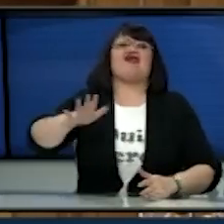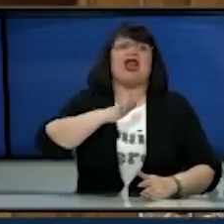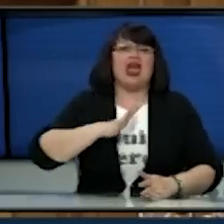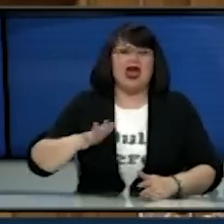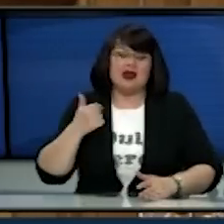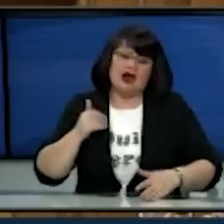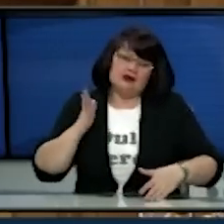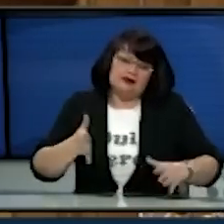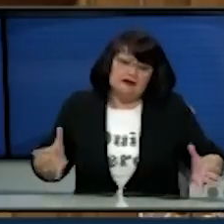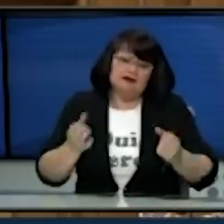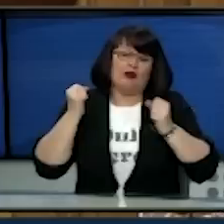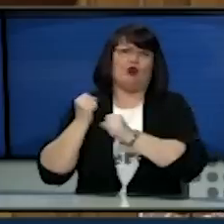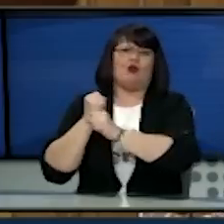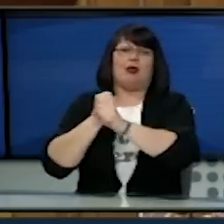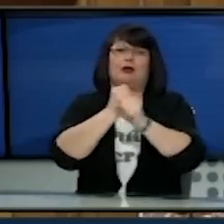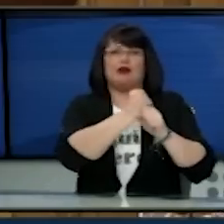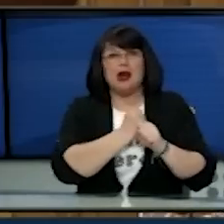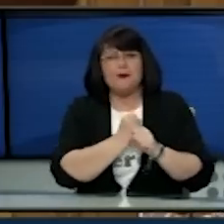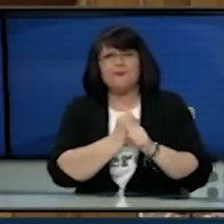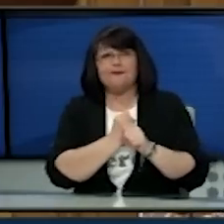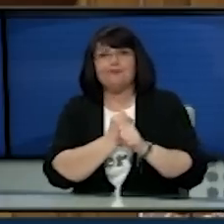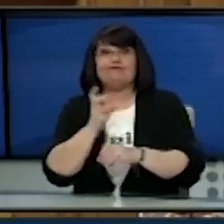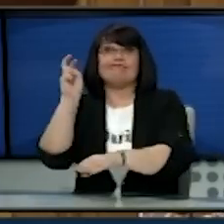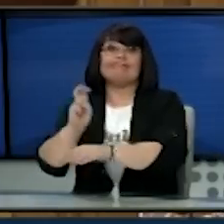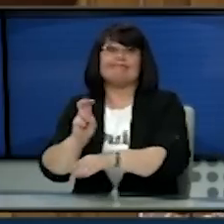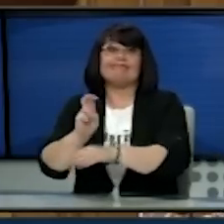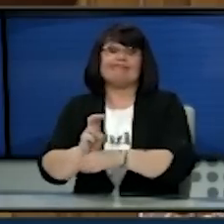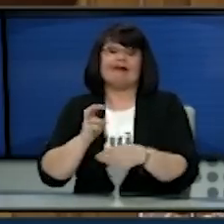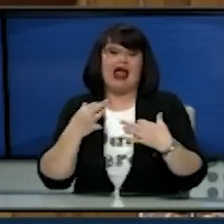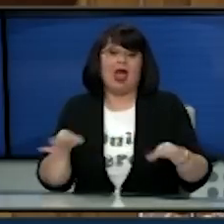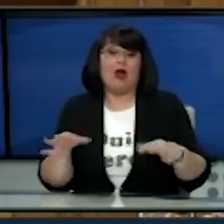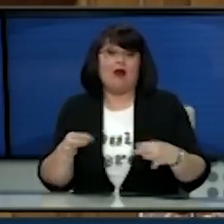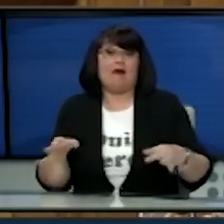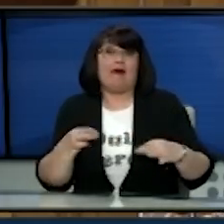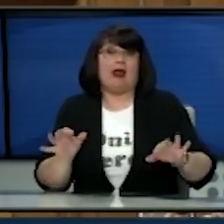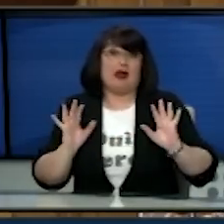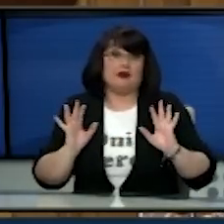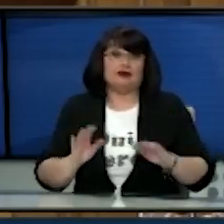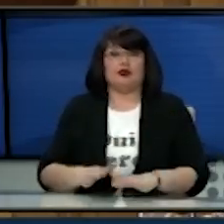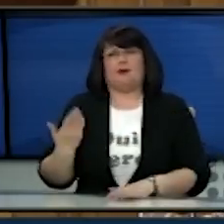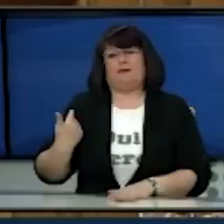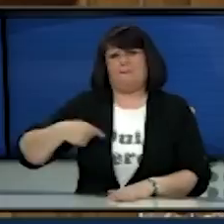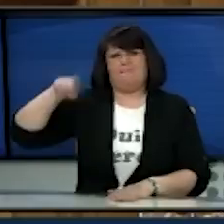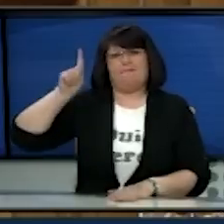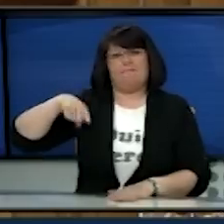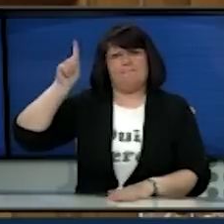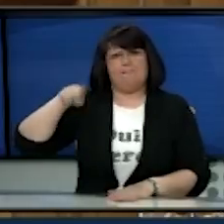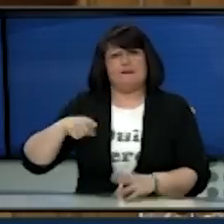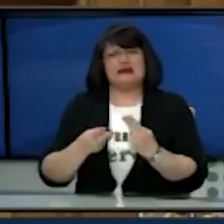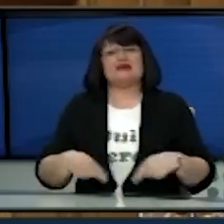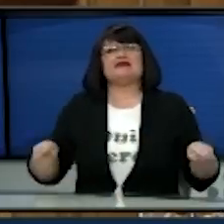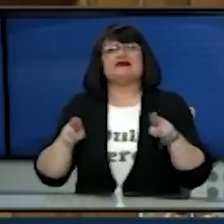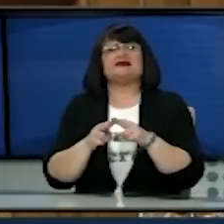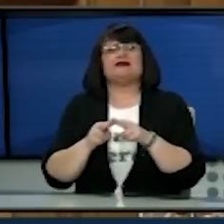σώσουν ό,τι σώζεται, αφήνοντας όμως πίσω μεγάλα κενά. Μήπως δεν έχετε ακούσει ότι πριν λίγες μέρες το Συμβούλιο